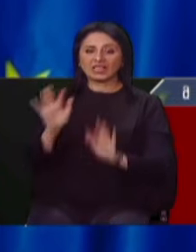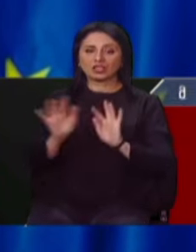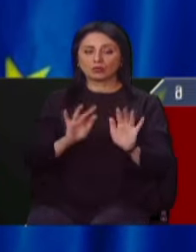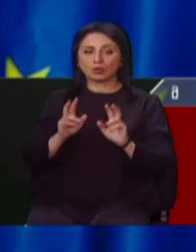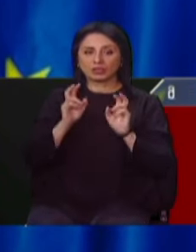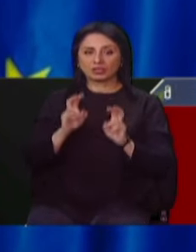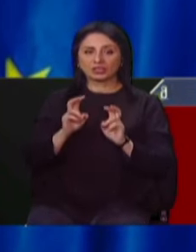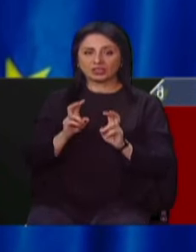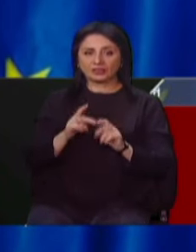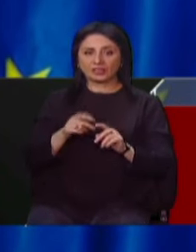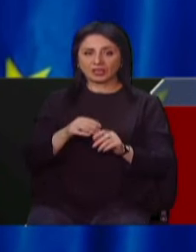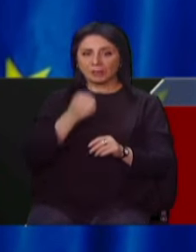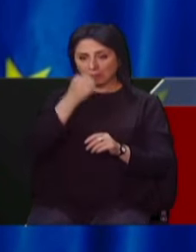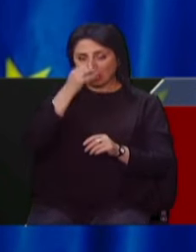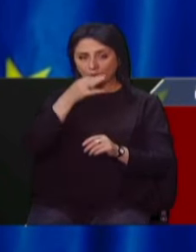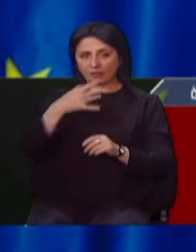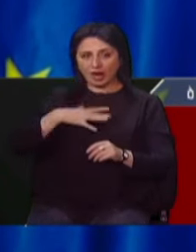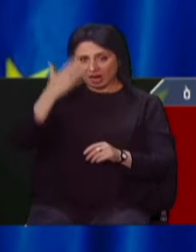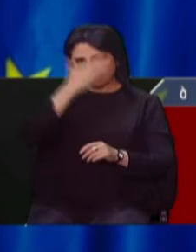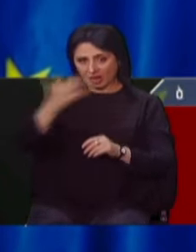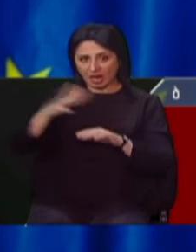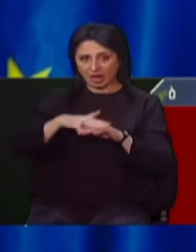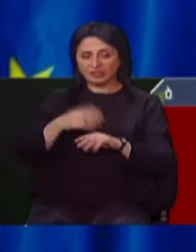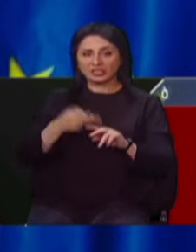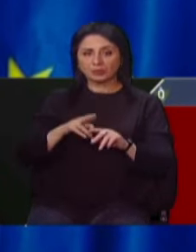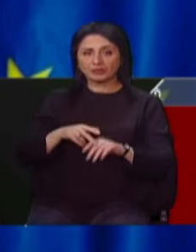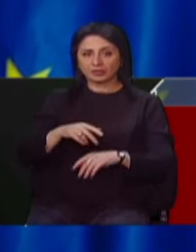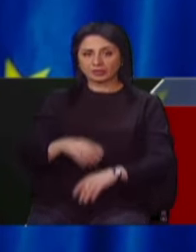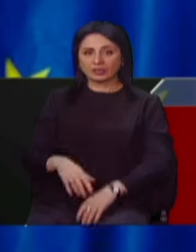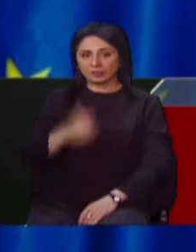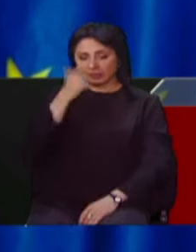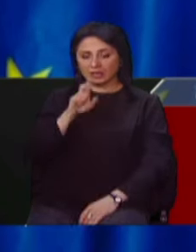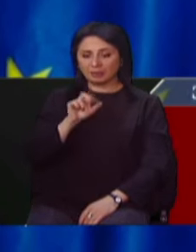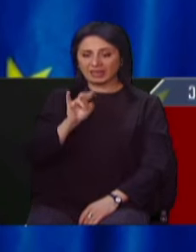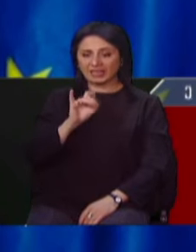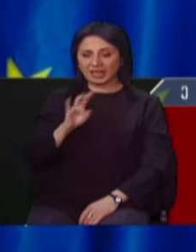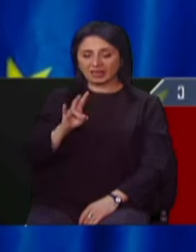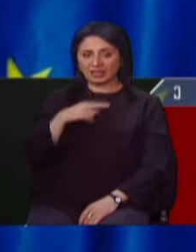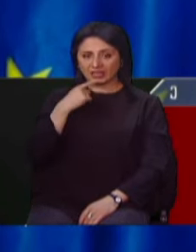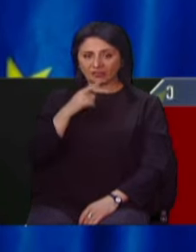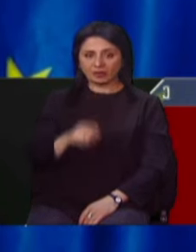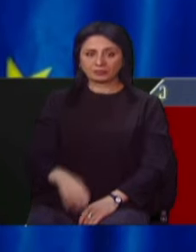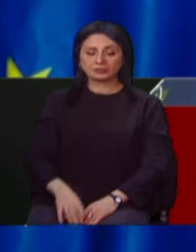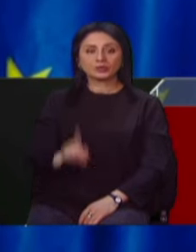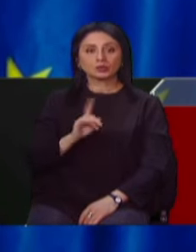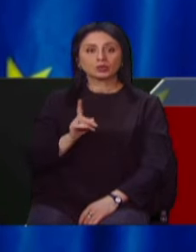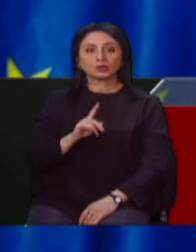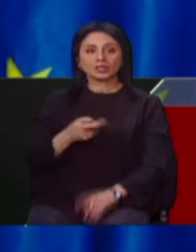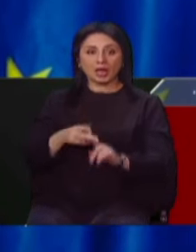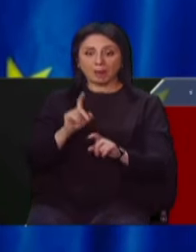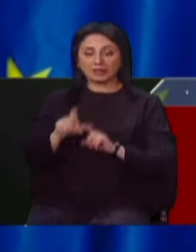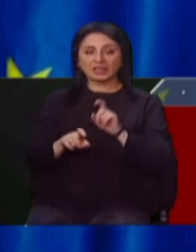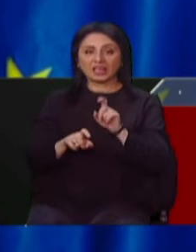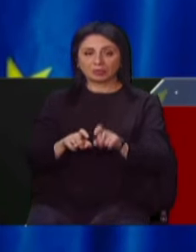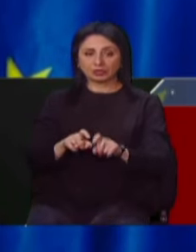მოძრაობა მაგობას ეუბნება ქართველ ხალხს, იმიტომ რომ ბატონმა ბლინკენმა განაცხადა, რომ ამ